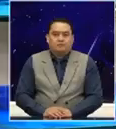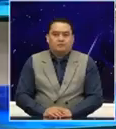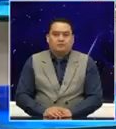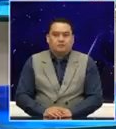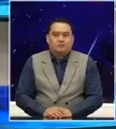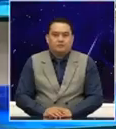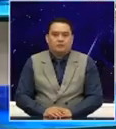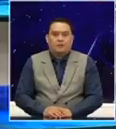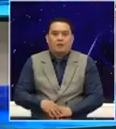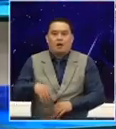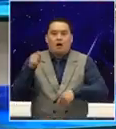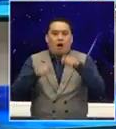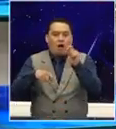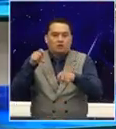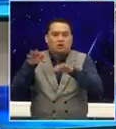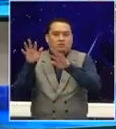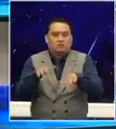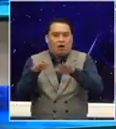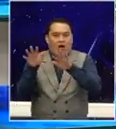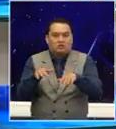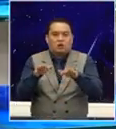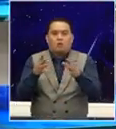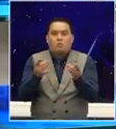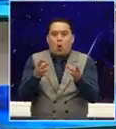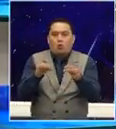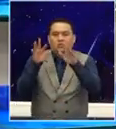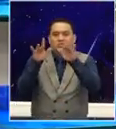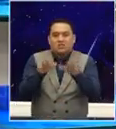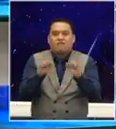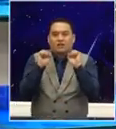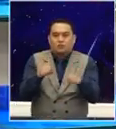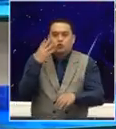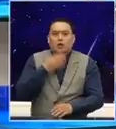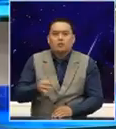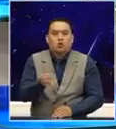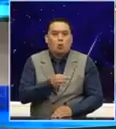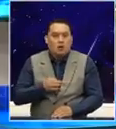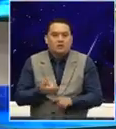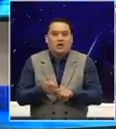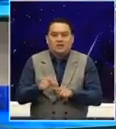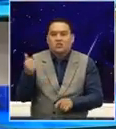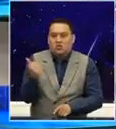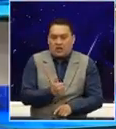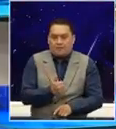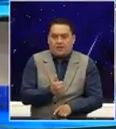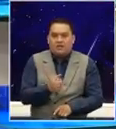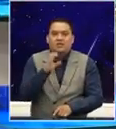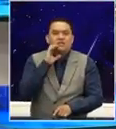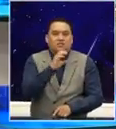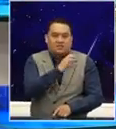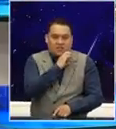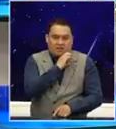Продолжаем выпуск. Осадки в виде дождей и даже мокрого снега ожидаются на территории Алматинской области на этой неделе. На севере